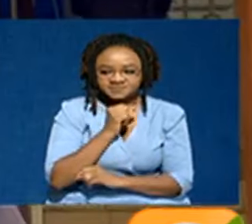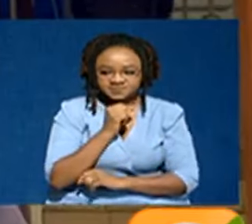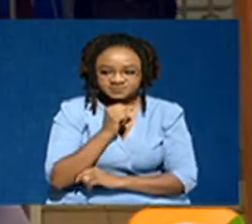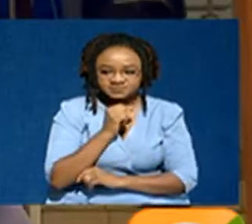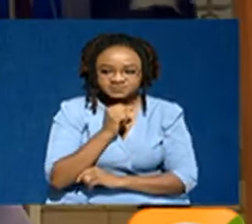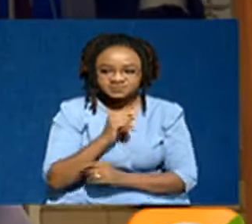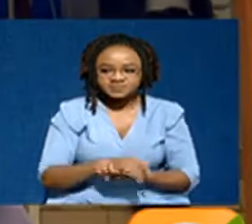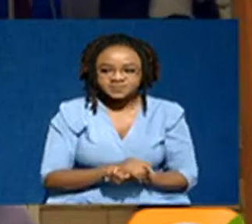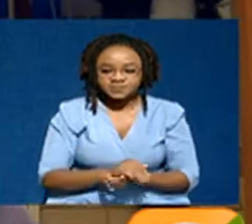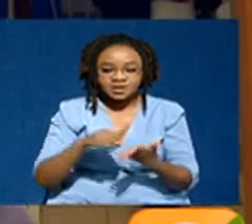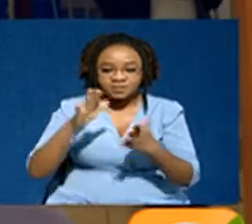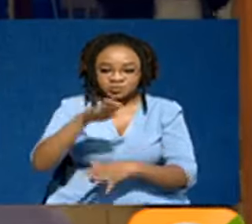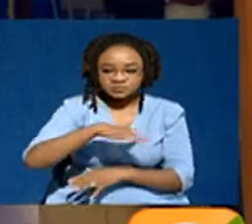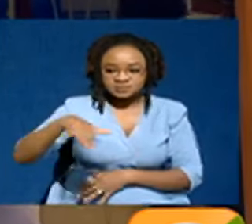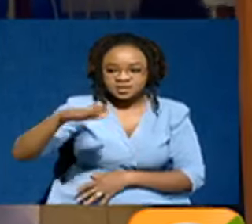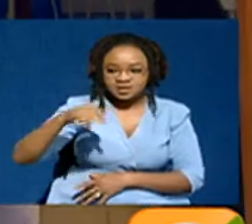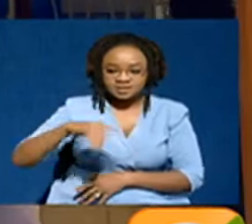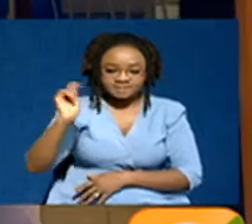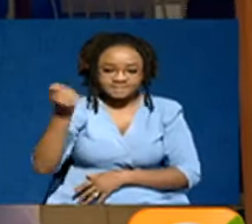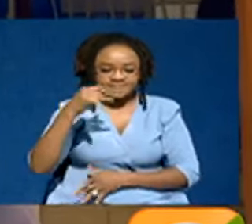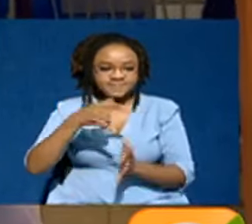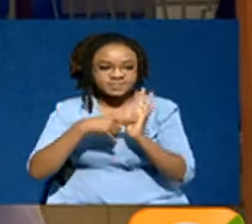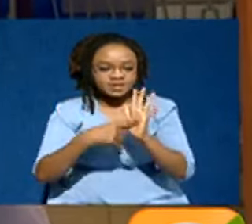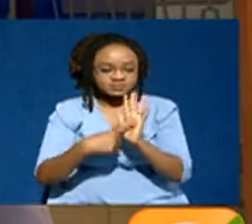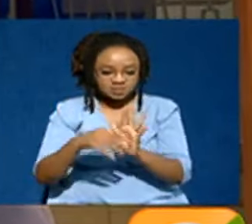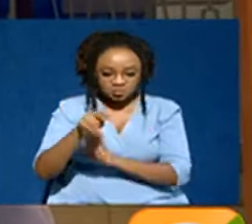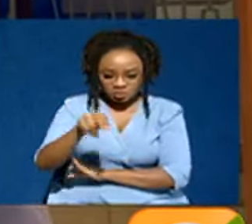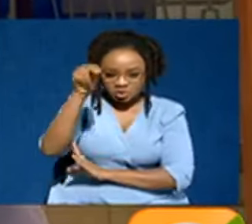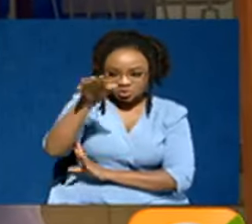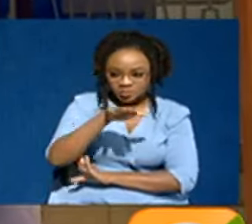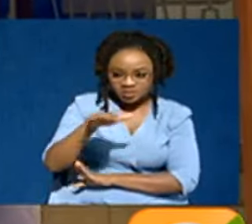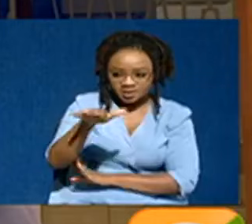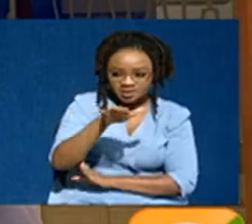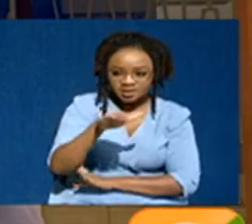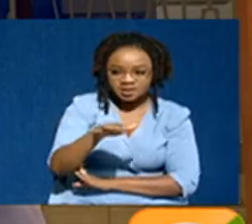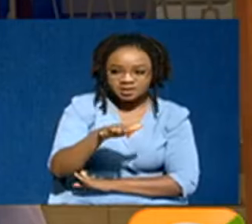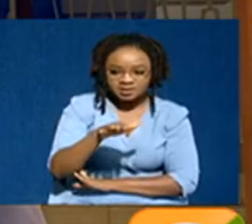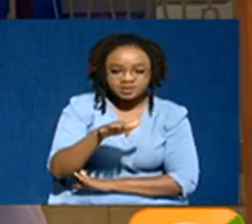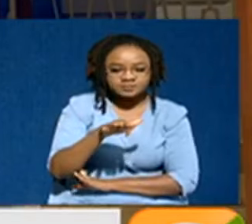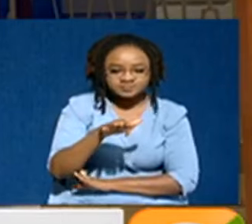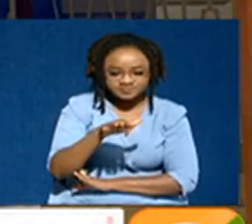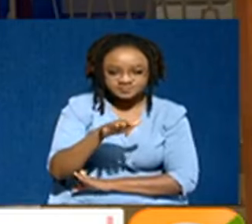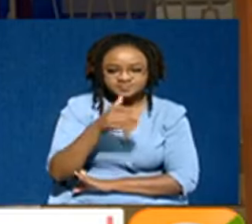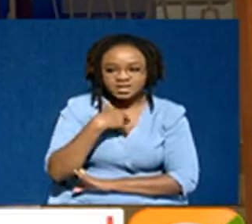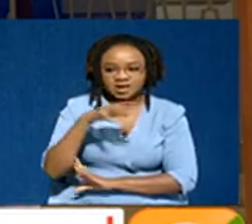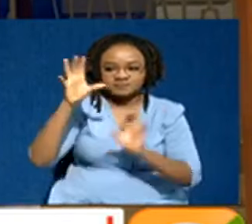mvua. Most parts of the country including the northern parts there was some